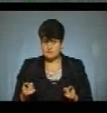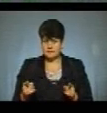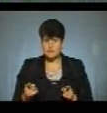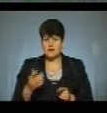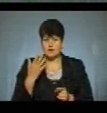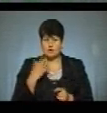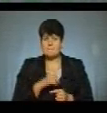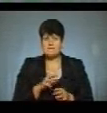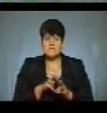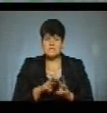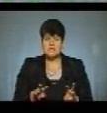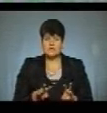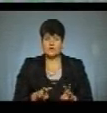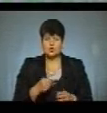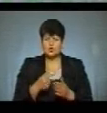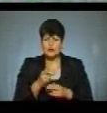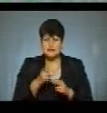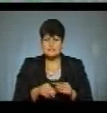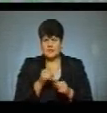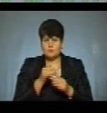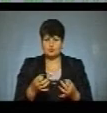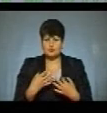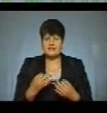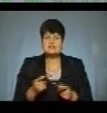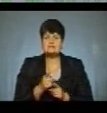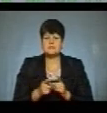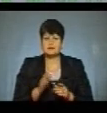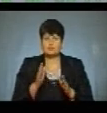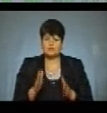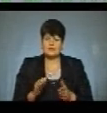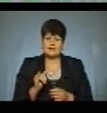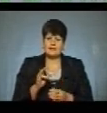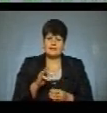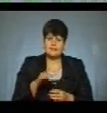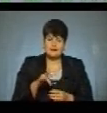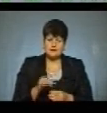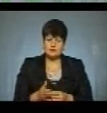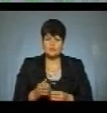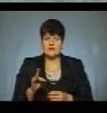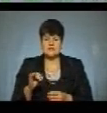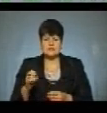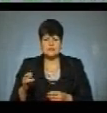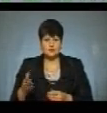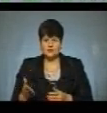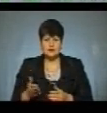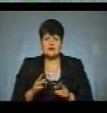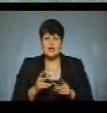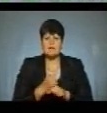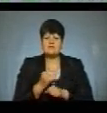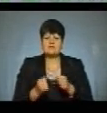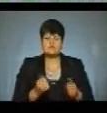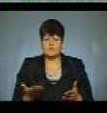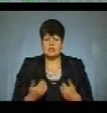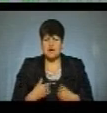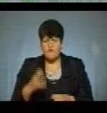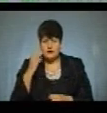саме міністерство не може нам до кінця пояснити, що які саме зміни нас очікують, як на інтернатурі, як на резидентурі, як при процесі влаштування. Тобто я